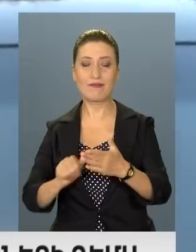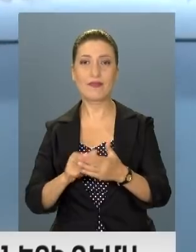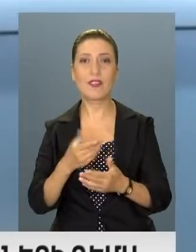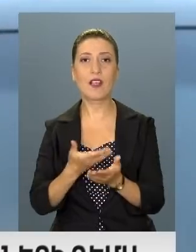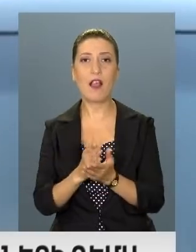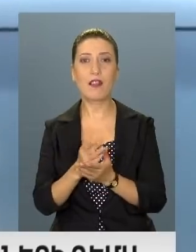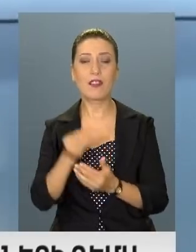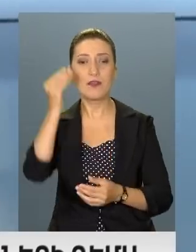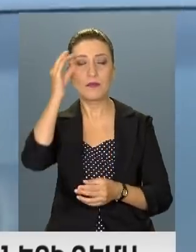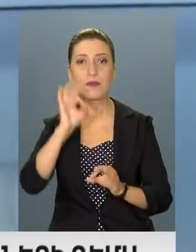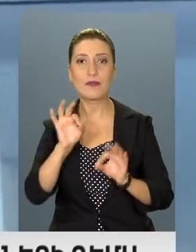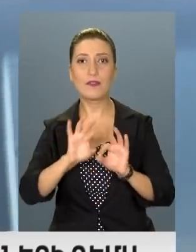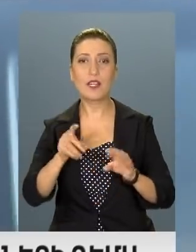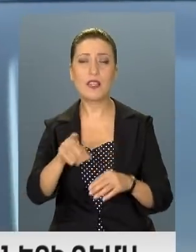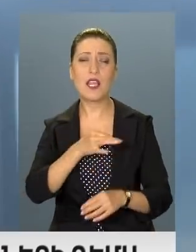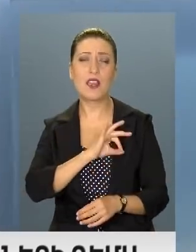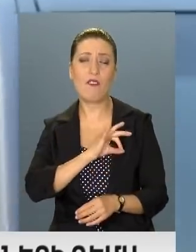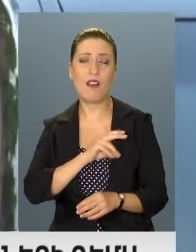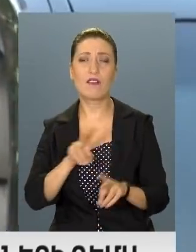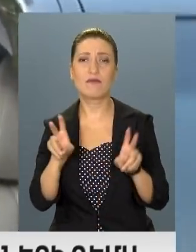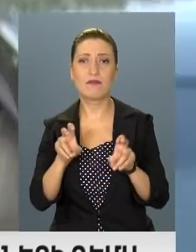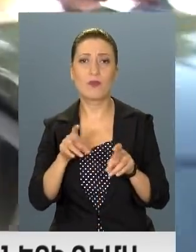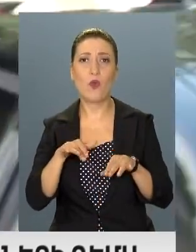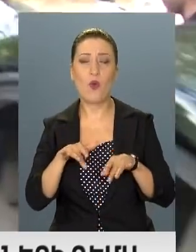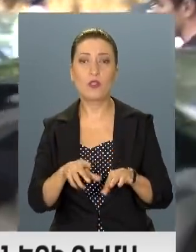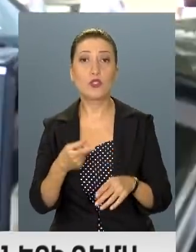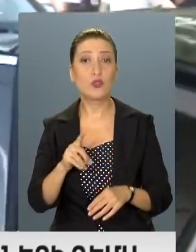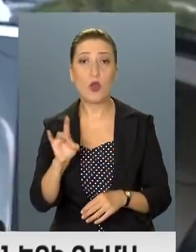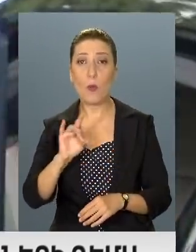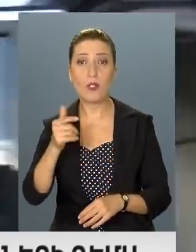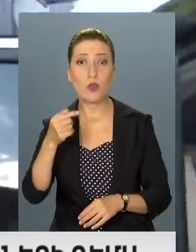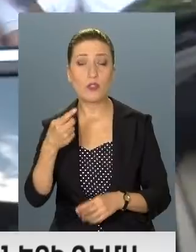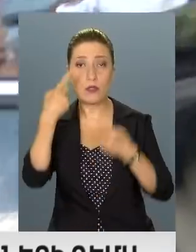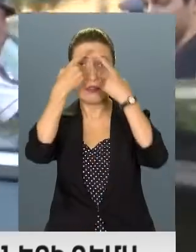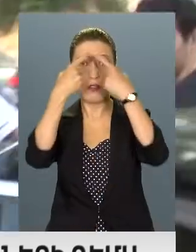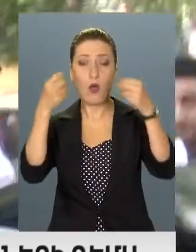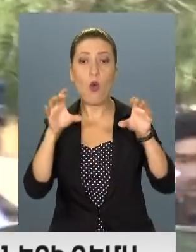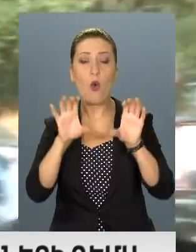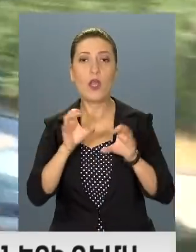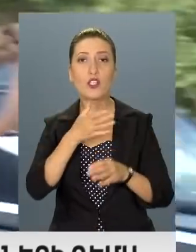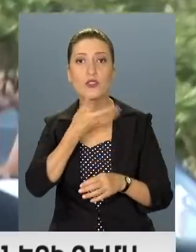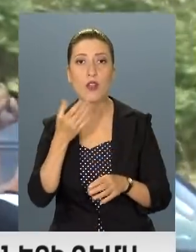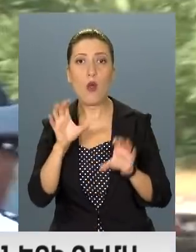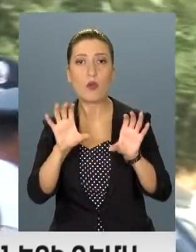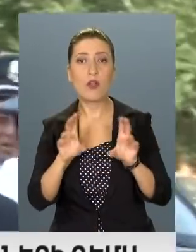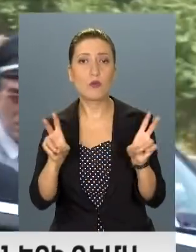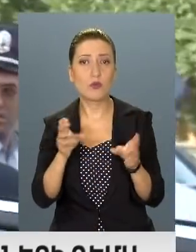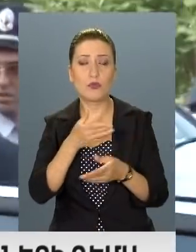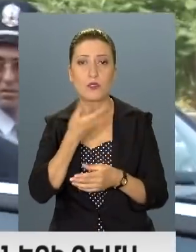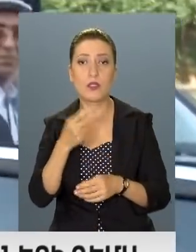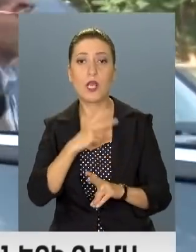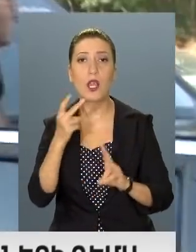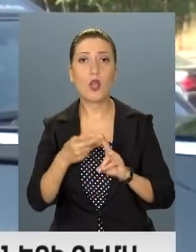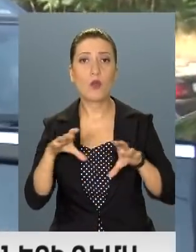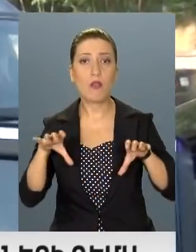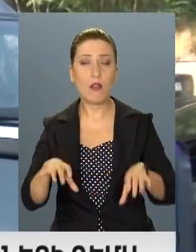հնչեցնելուց։ Իրավական գործընթաց է ասացին։ Իսկ ինչու է Քոչարյանը հայտարարում, որ ոչ օրենք կա, ոչ օրինականություն։ Երկրորդ նախագահի